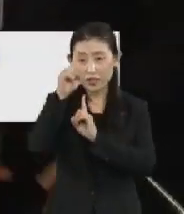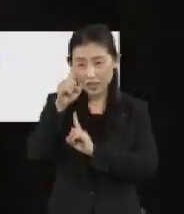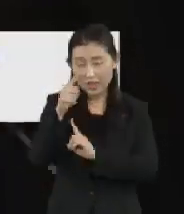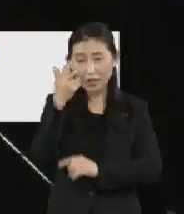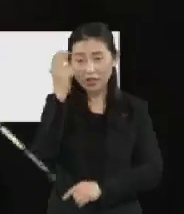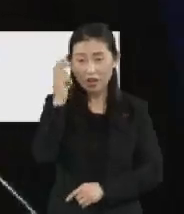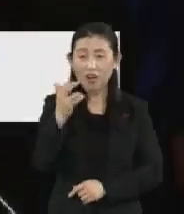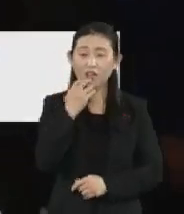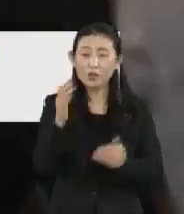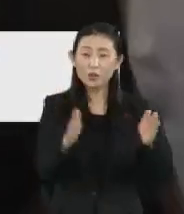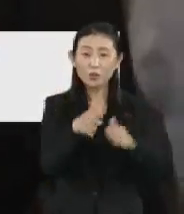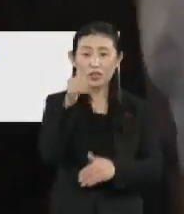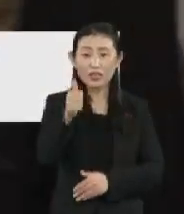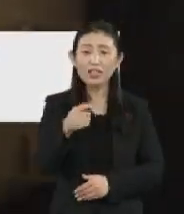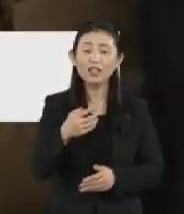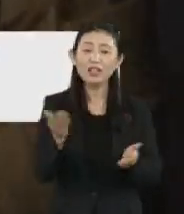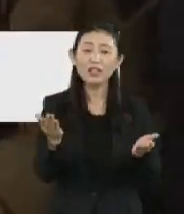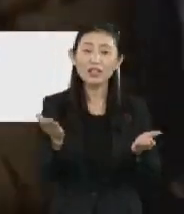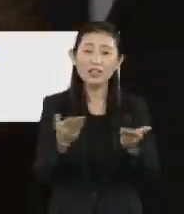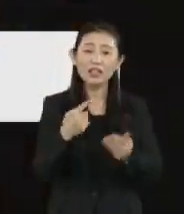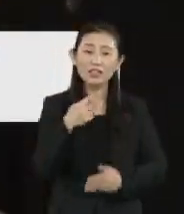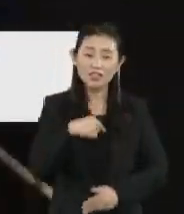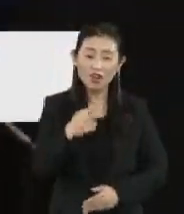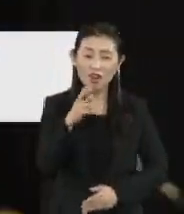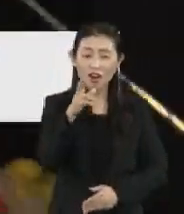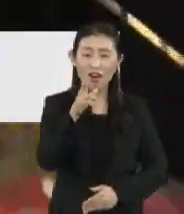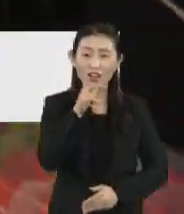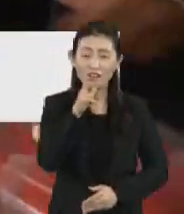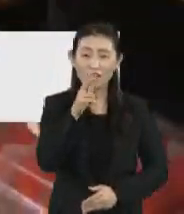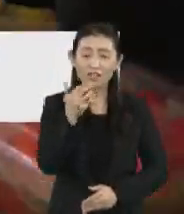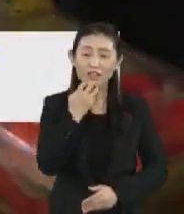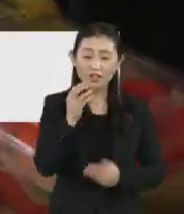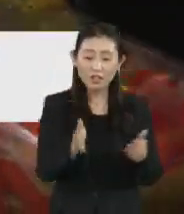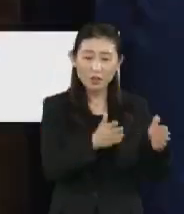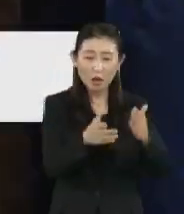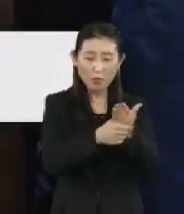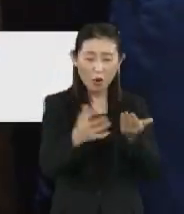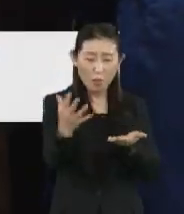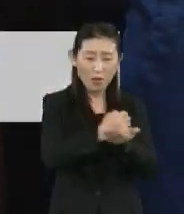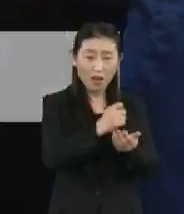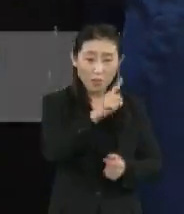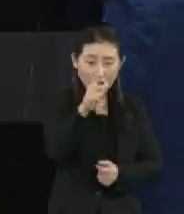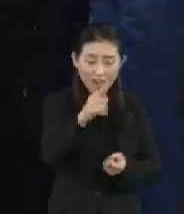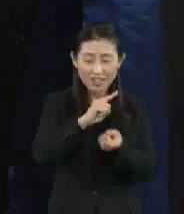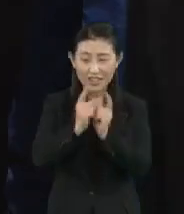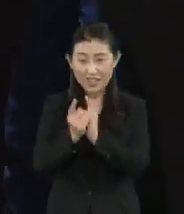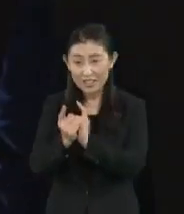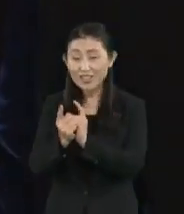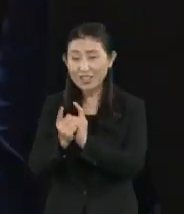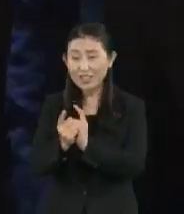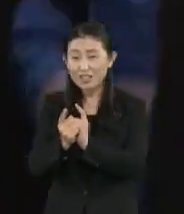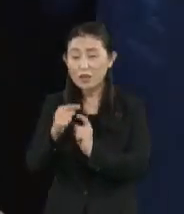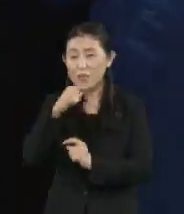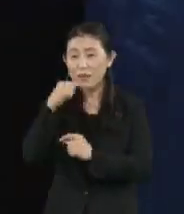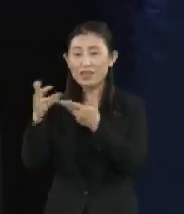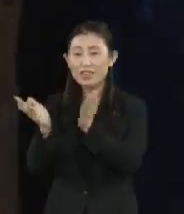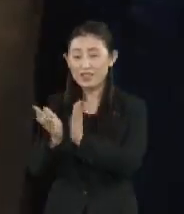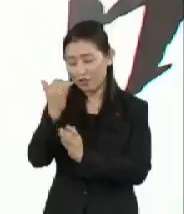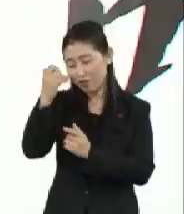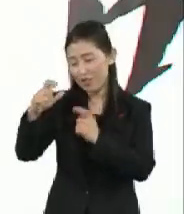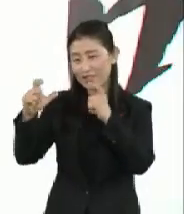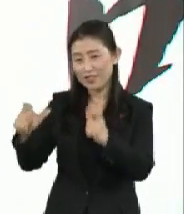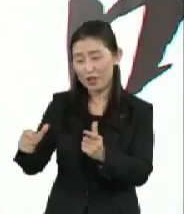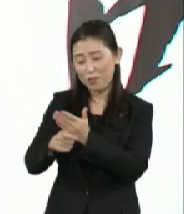후보가 경기도지사를 지낸 만큼 경기에서 높은 득표를 올릴 것으로 보고 이를 충남권에서 만회한다는